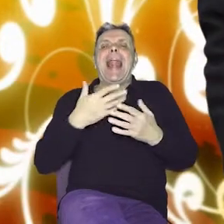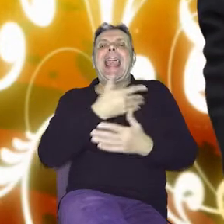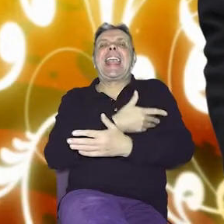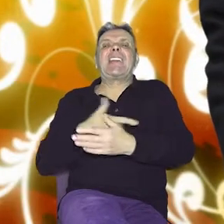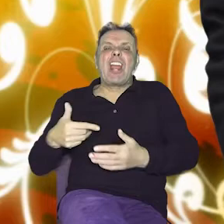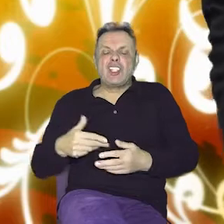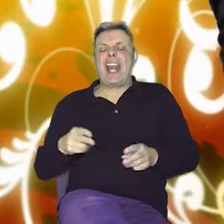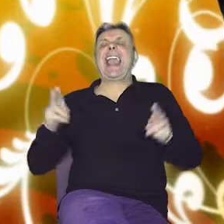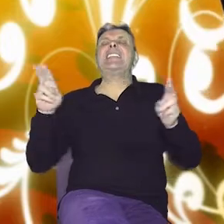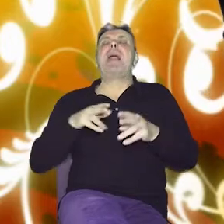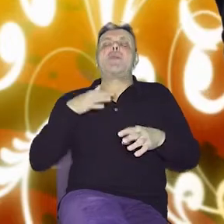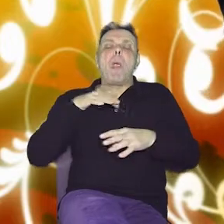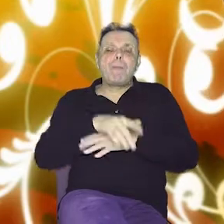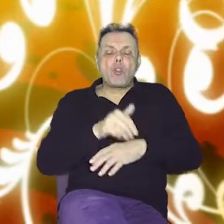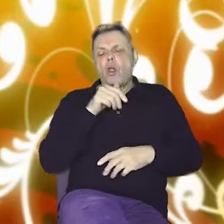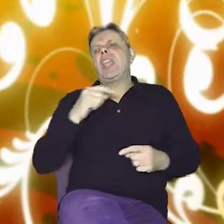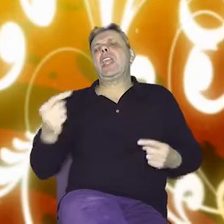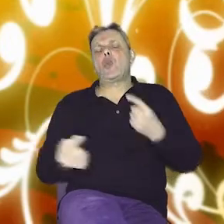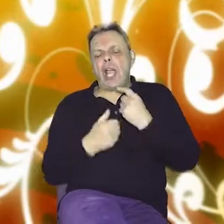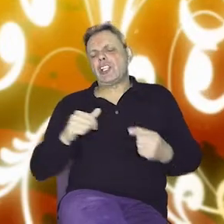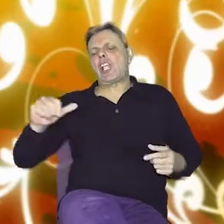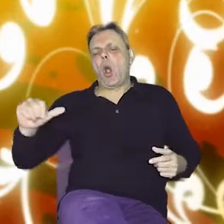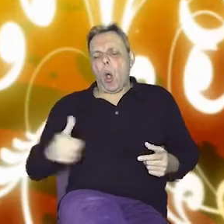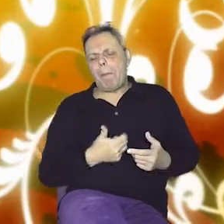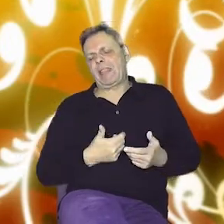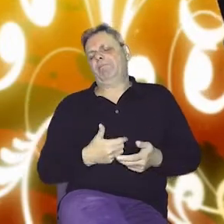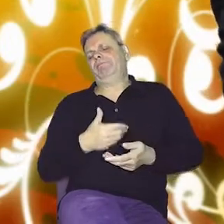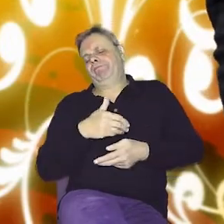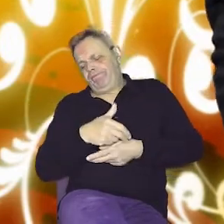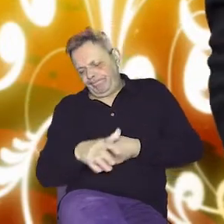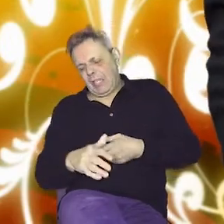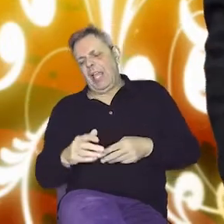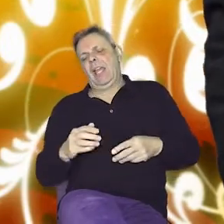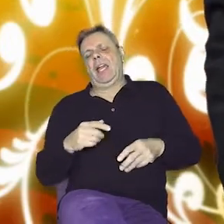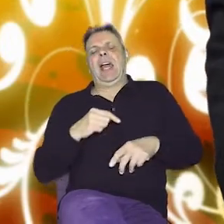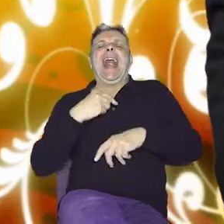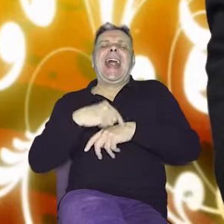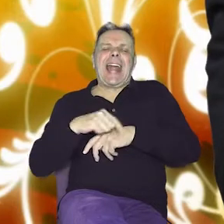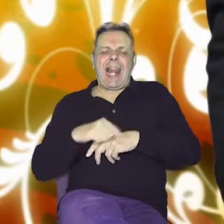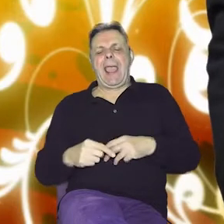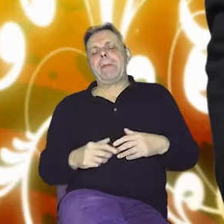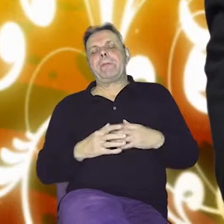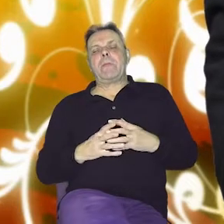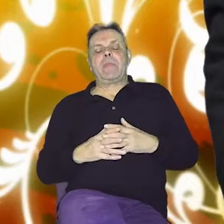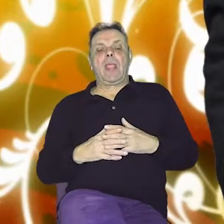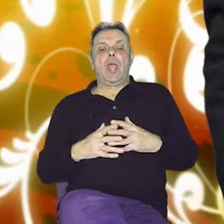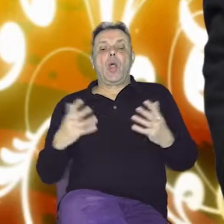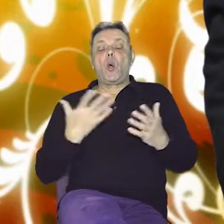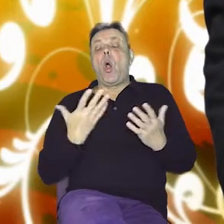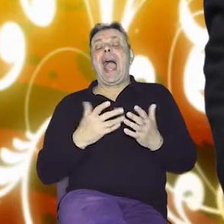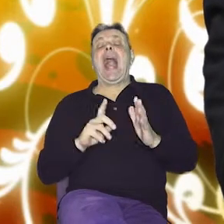smanjuje dalje protok i onda se događa opet iza tekućine van povena pH i promjena u okolini rane